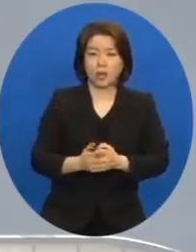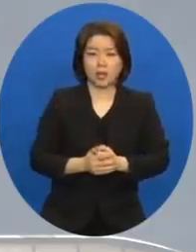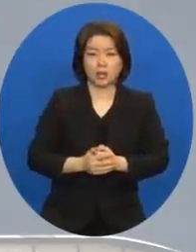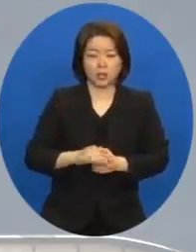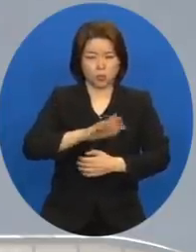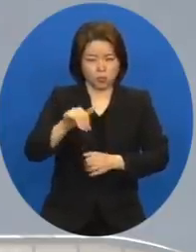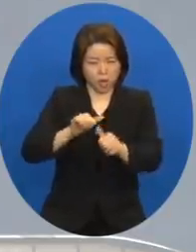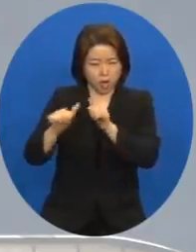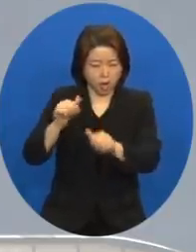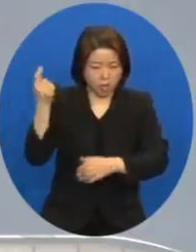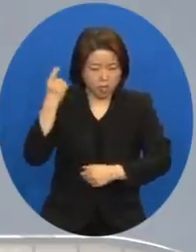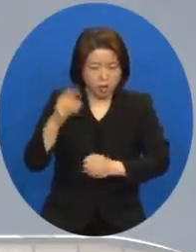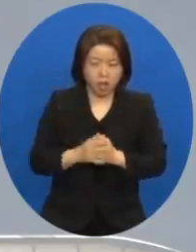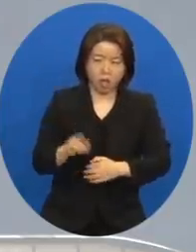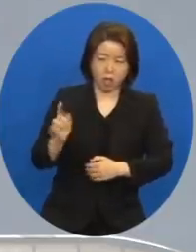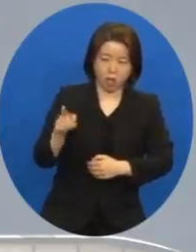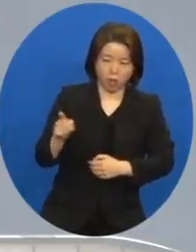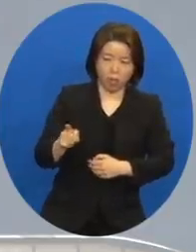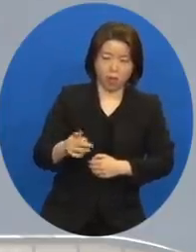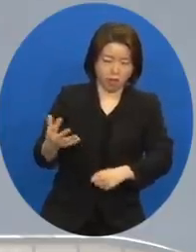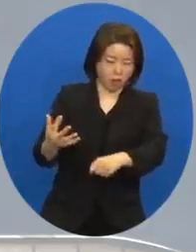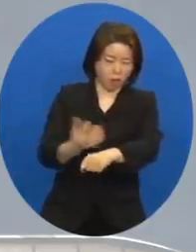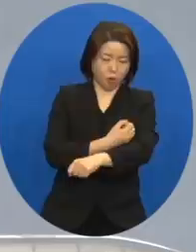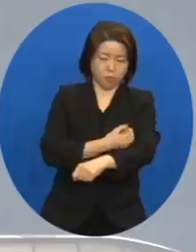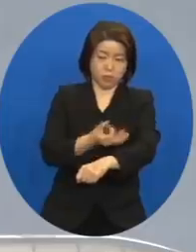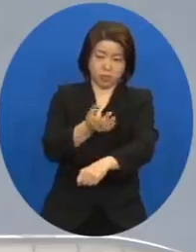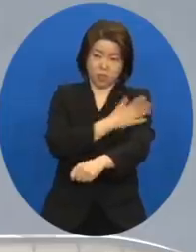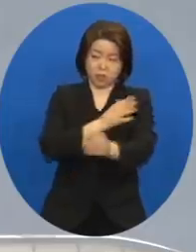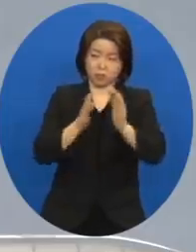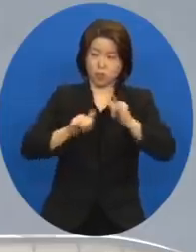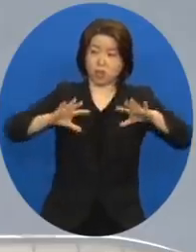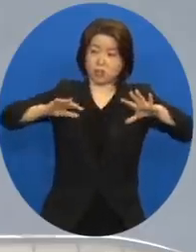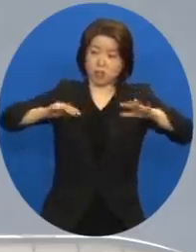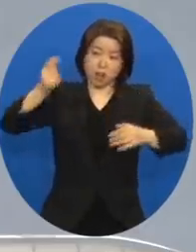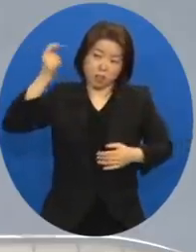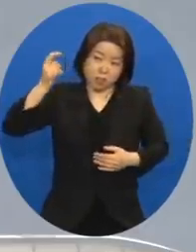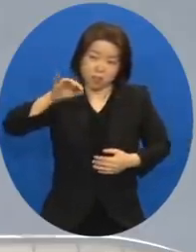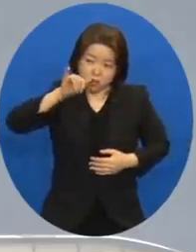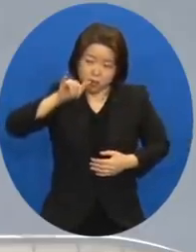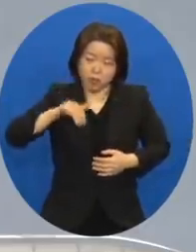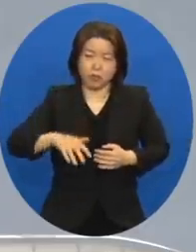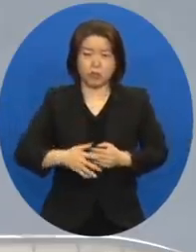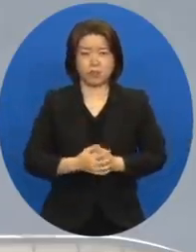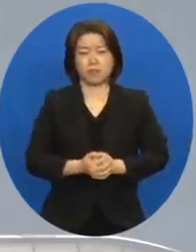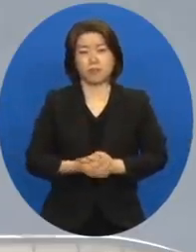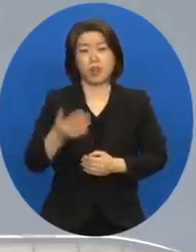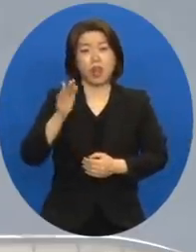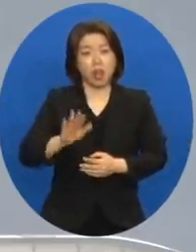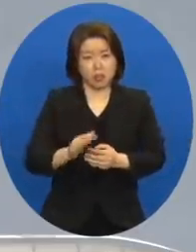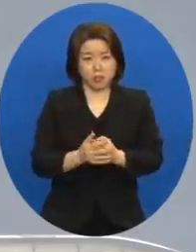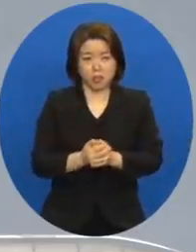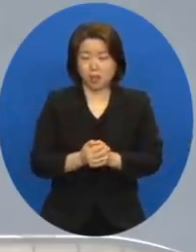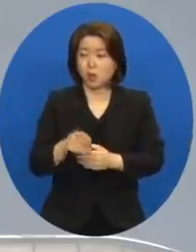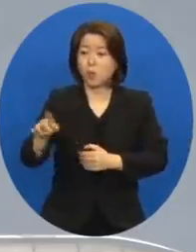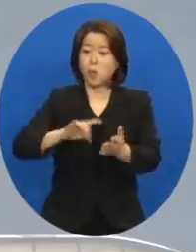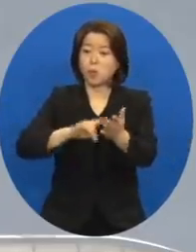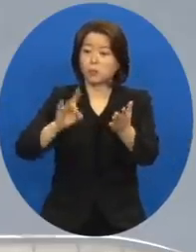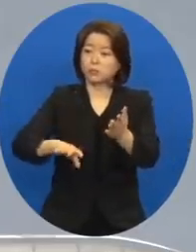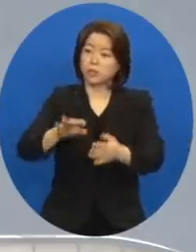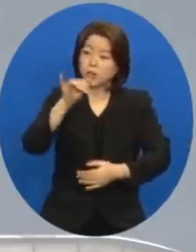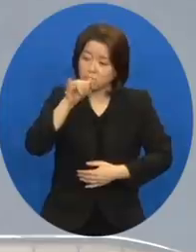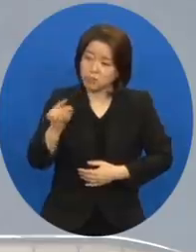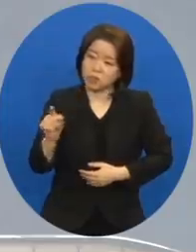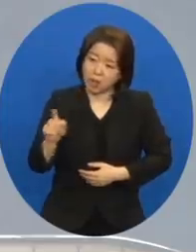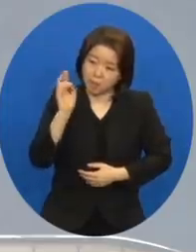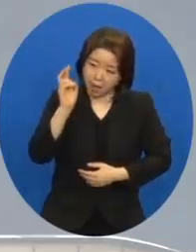소문을 듣기를 당신이 엄청난 부자라고 자랑하는 것을 들었는데 그러면 세금 될게 있을 거